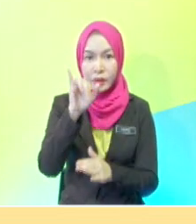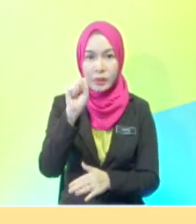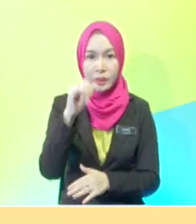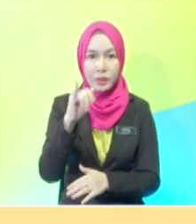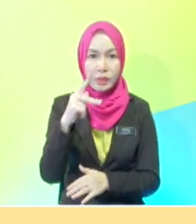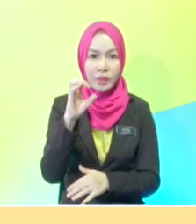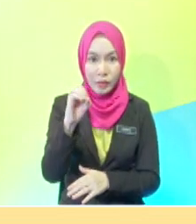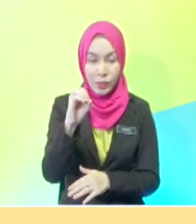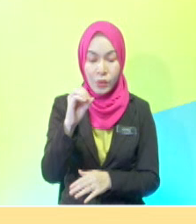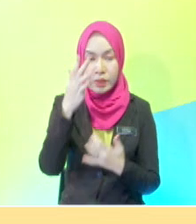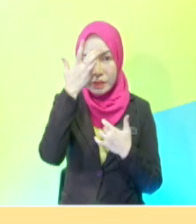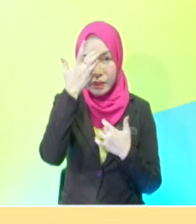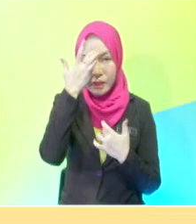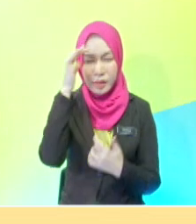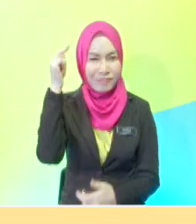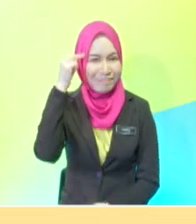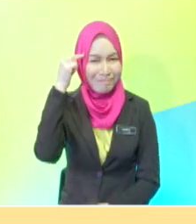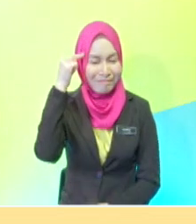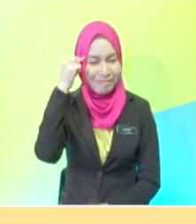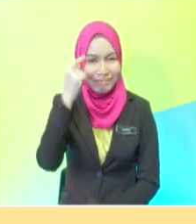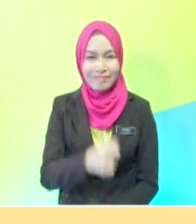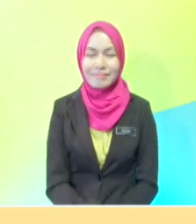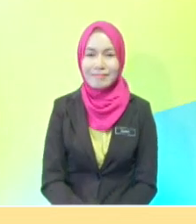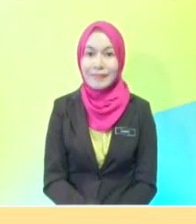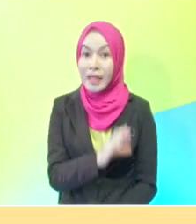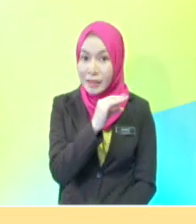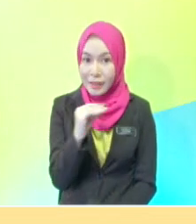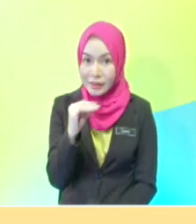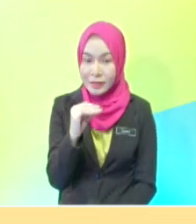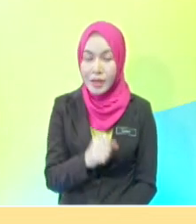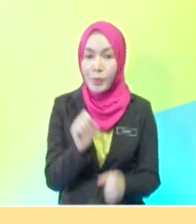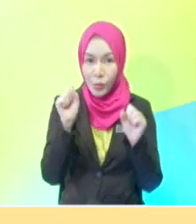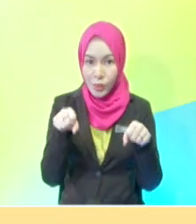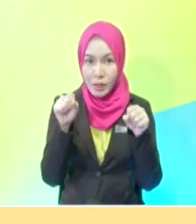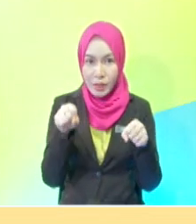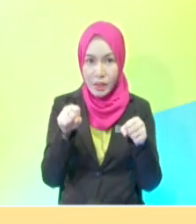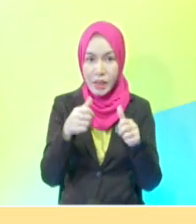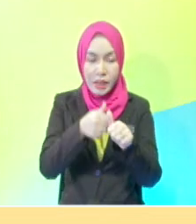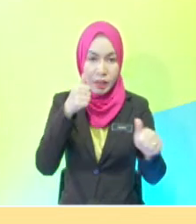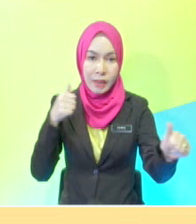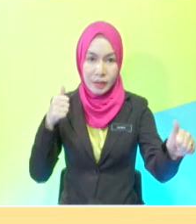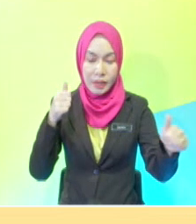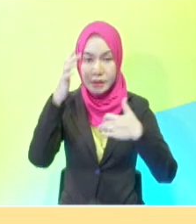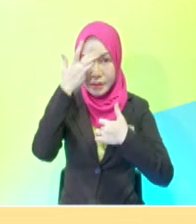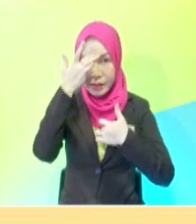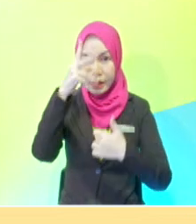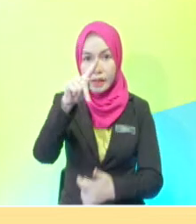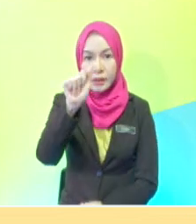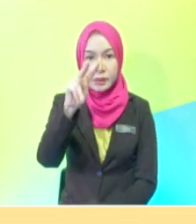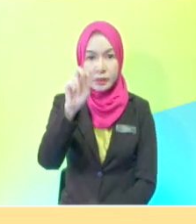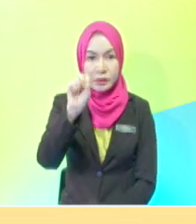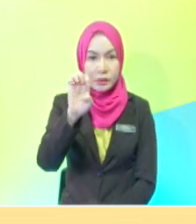dan seterusnya mengelakkan penyakit yang tertentu seperti cancer dan penyakit pewarisan